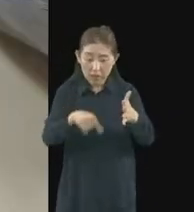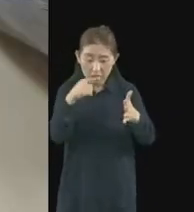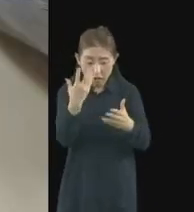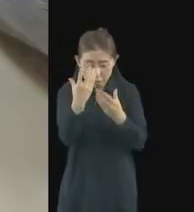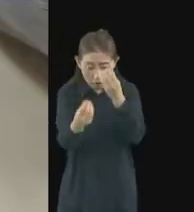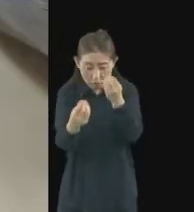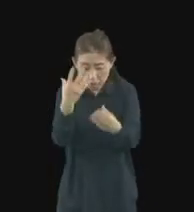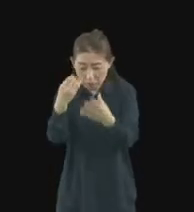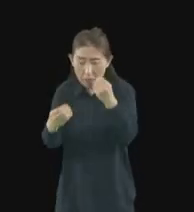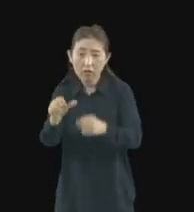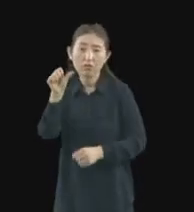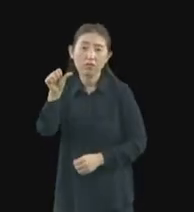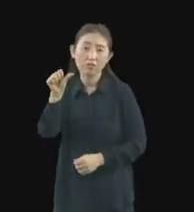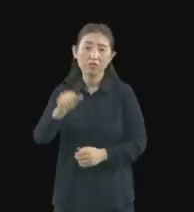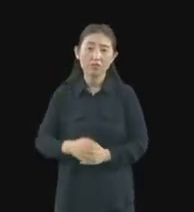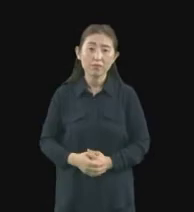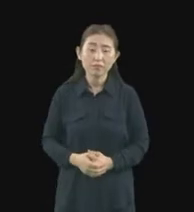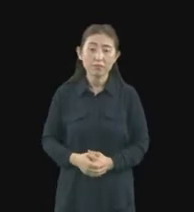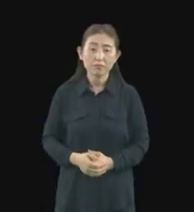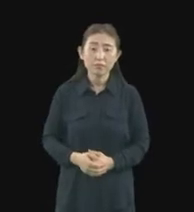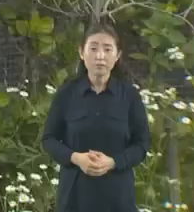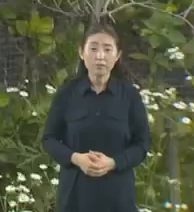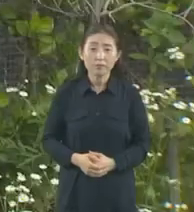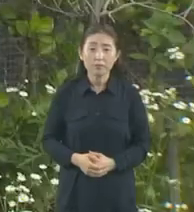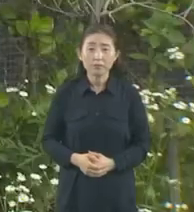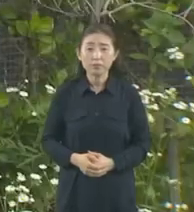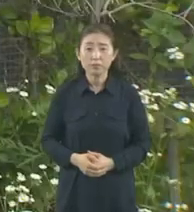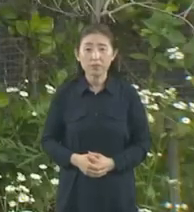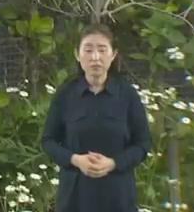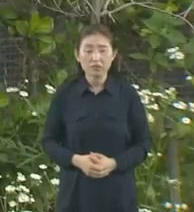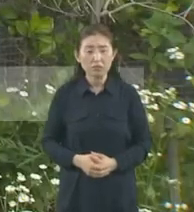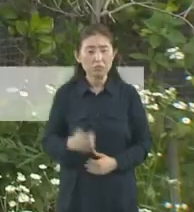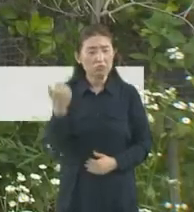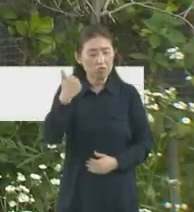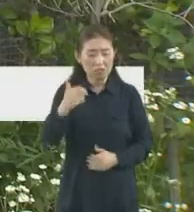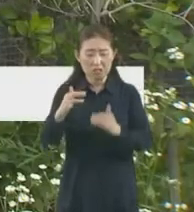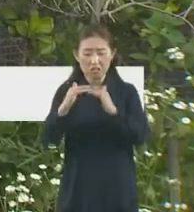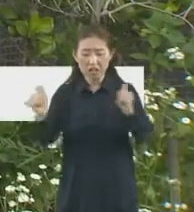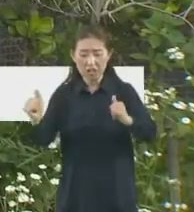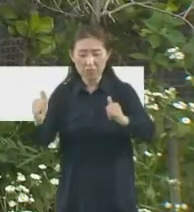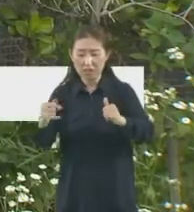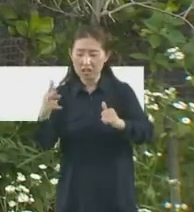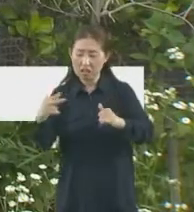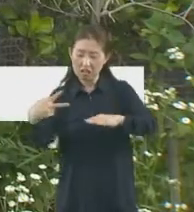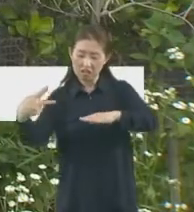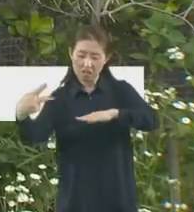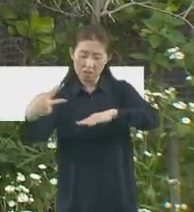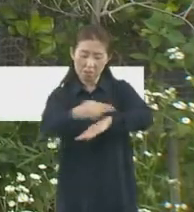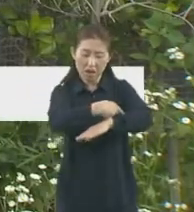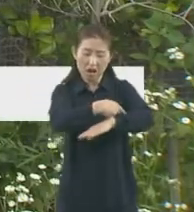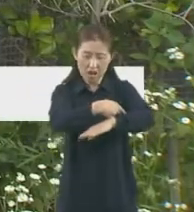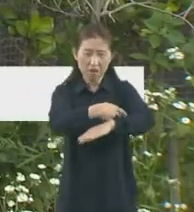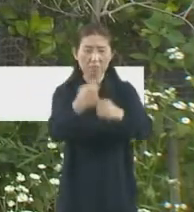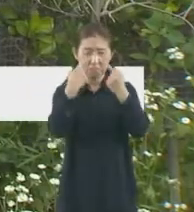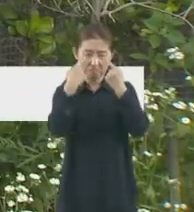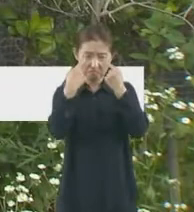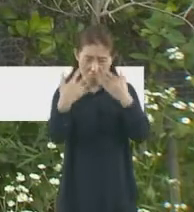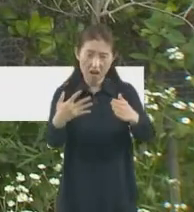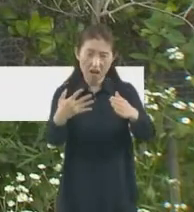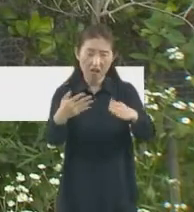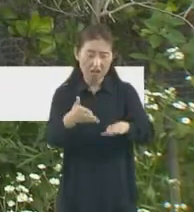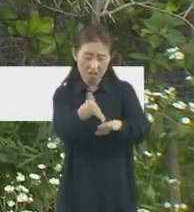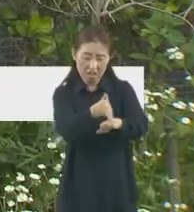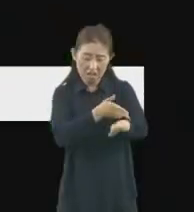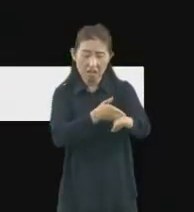같은 사례가 5차례나 발견됐습니다 위 적으로 사람이 잘났다고 볼 수밖에 없는 철 싸는